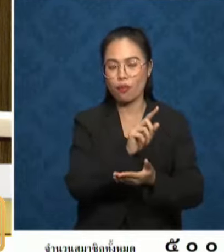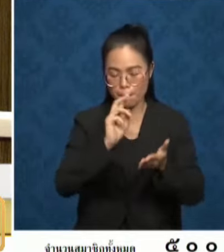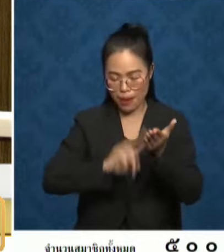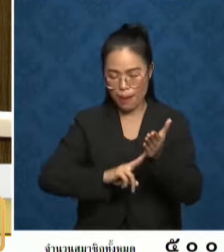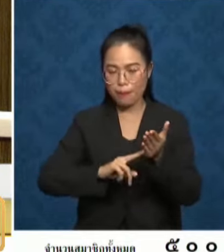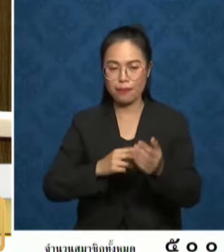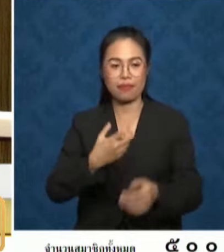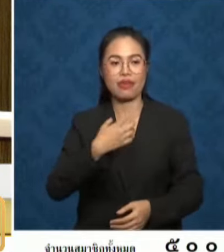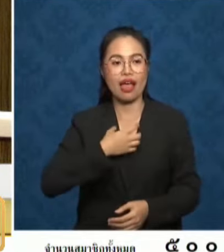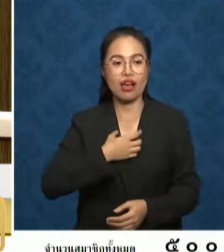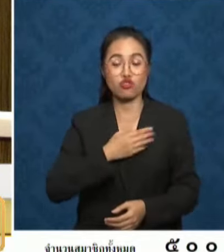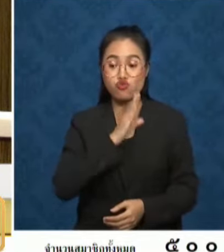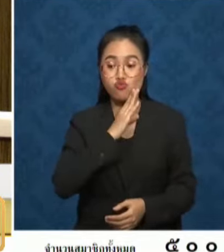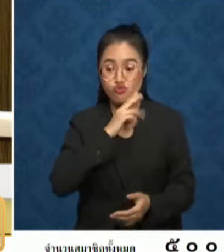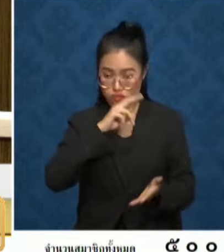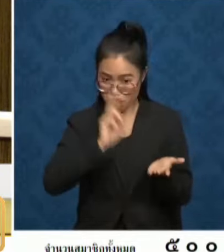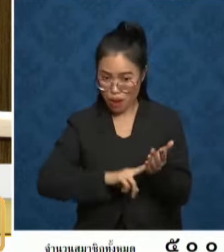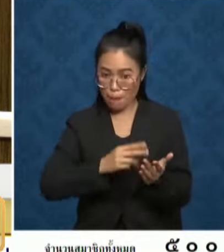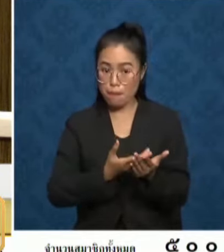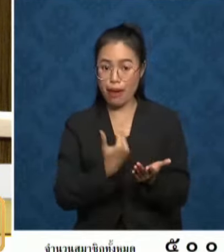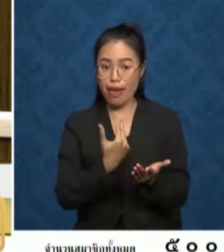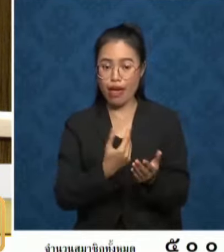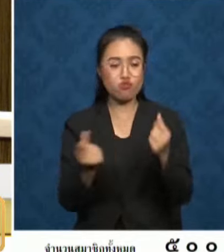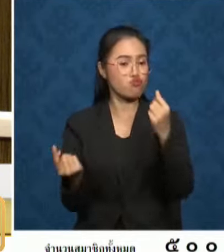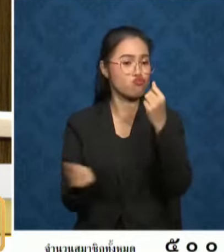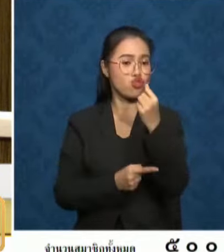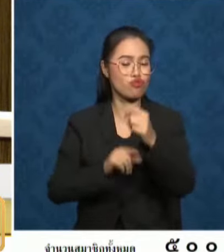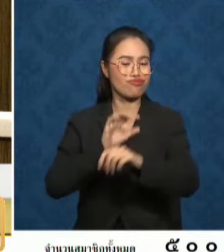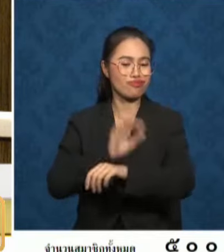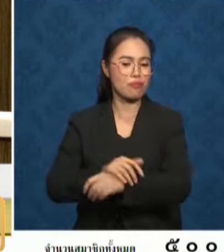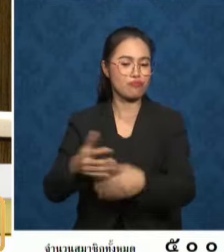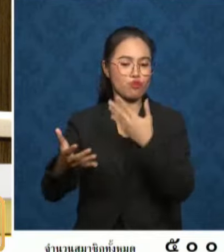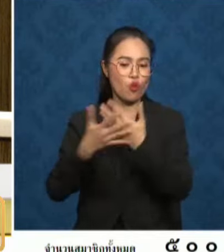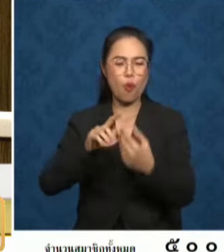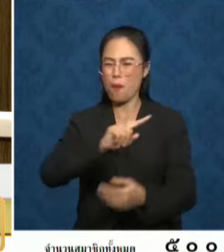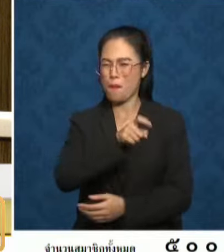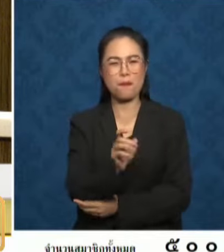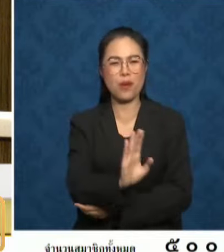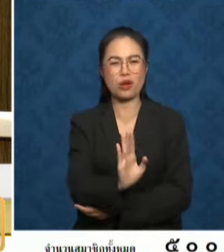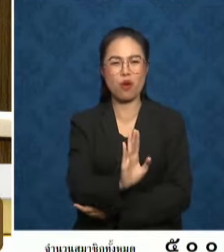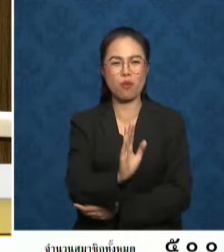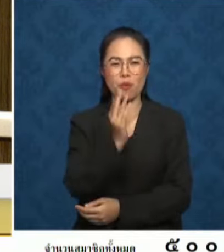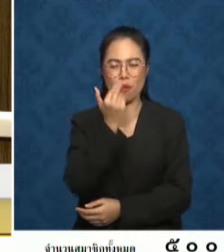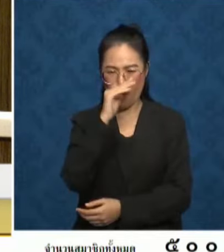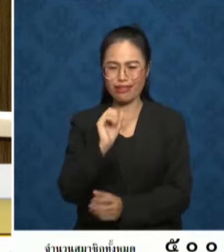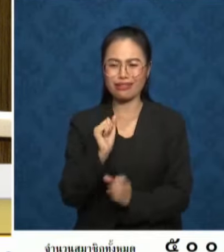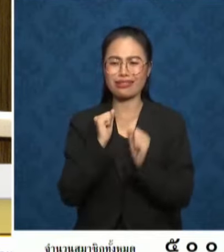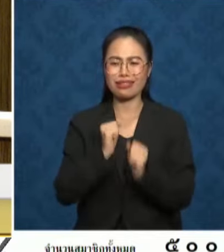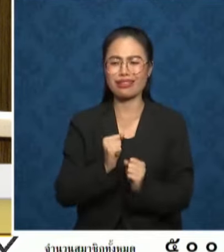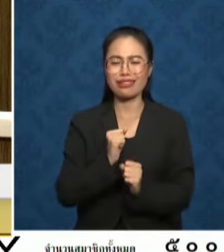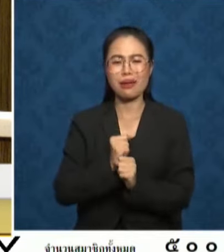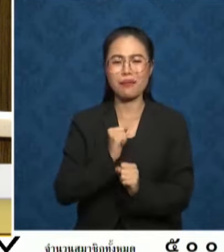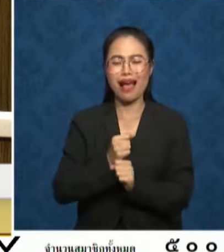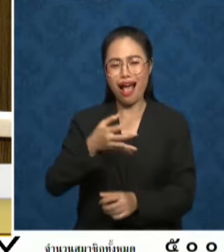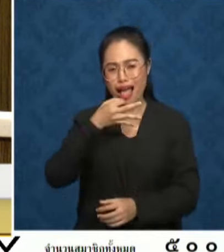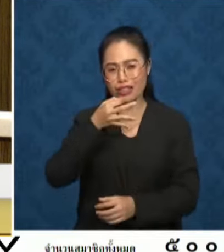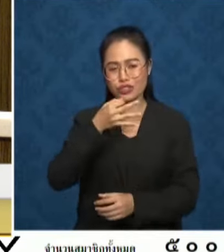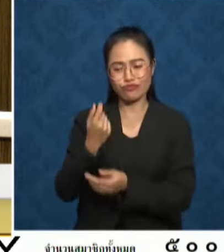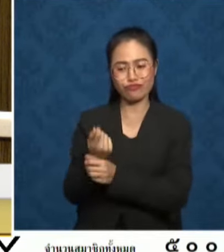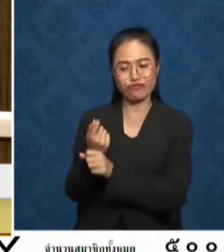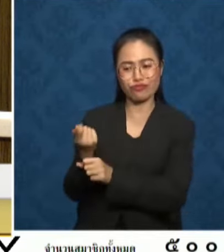ก็ขอให้ถ้าเราปรับถึงขนาดนี้แล้วเนี่ยโทษคงไม่ต้องมีเพราะเขาเป็นเพียงแค่ลูกจ้างเขาอาจจะมี